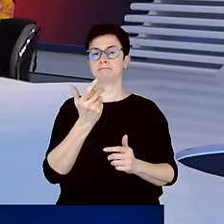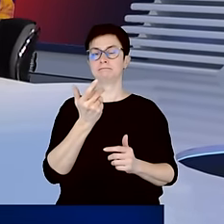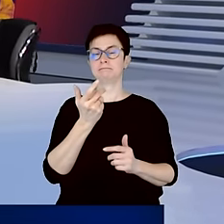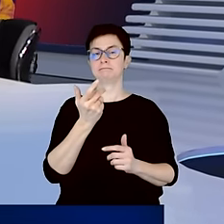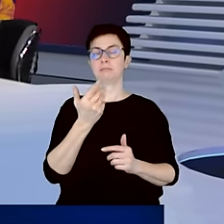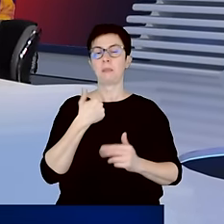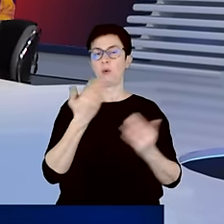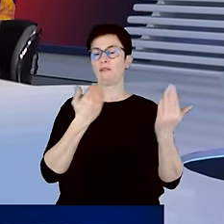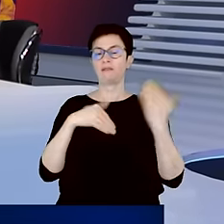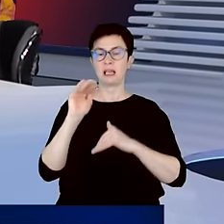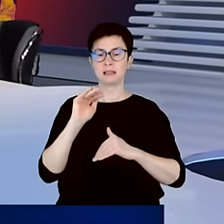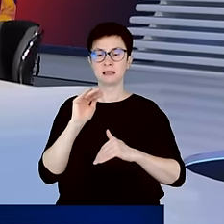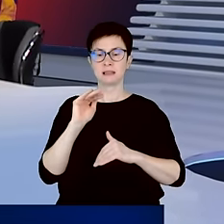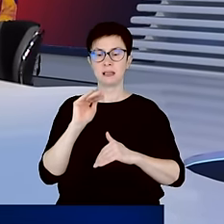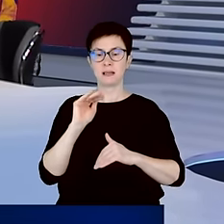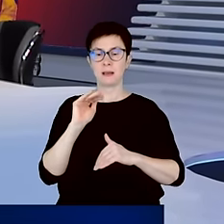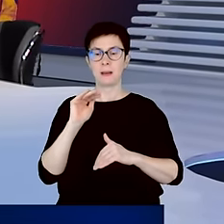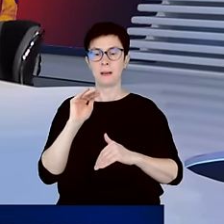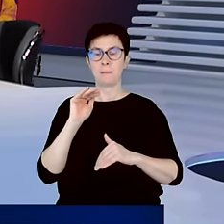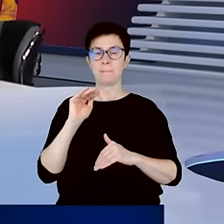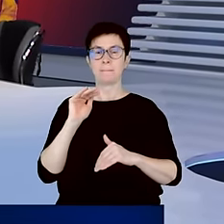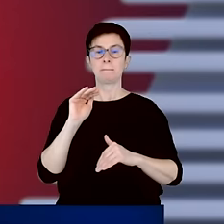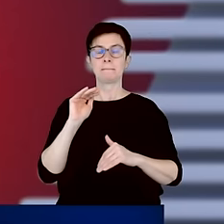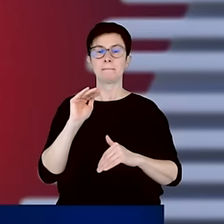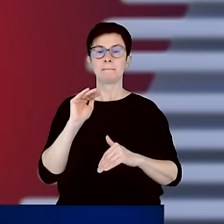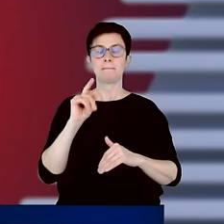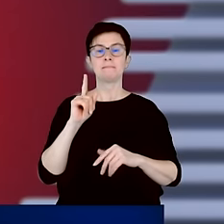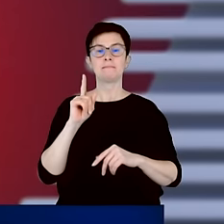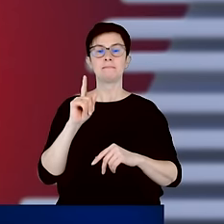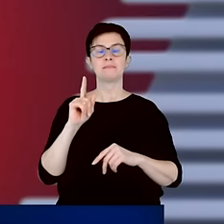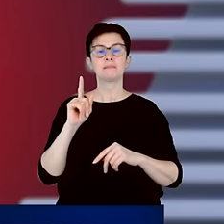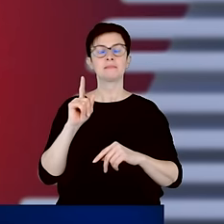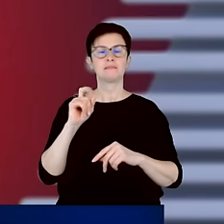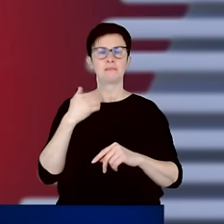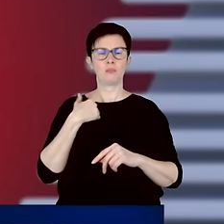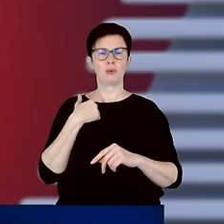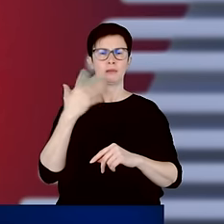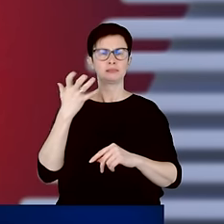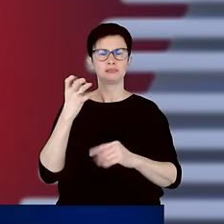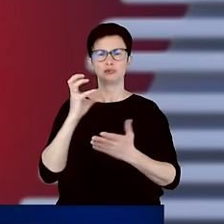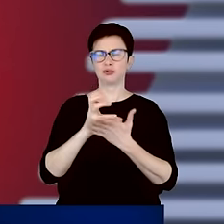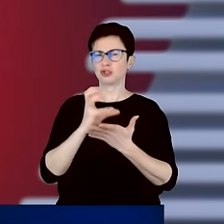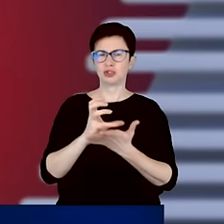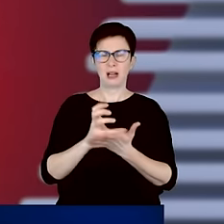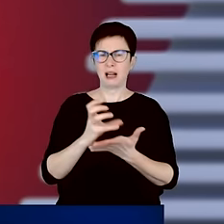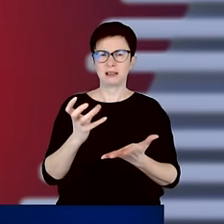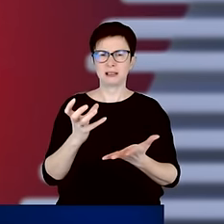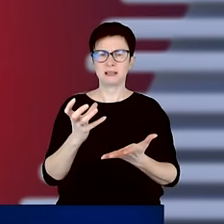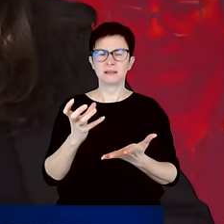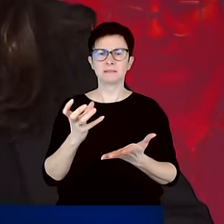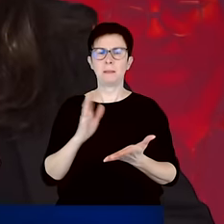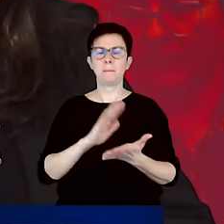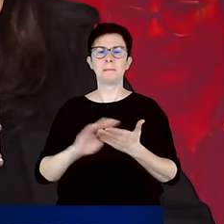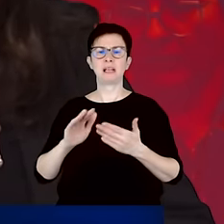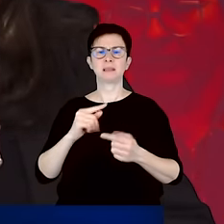więcej. Zresztą podsłuchiwanie kogokolwiek, nawet za pomocą szklanki, bez zastosowania odpowiednich procedur. Potem się okazuje, że